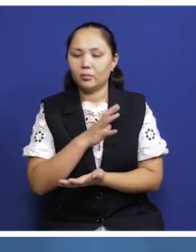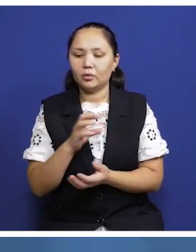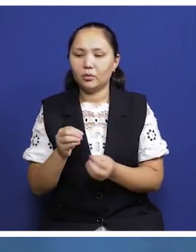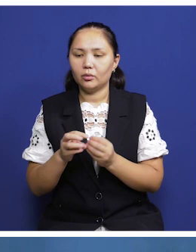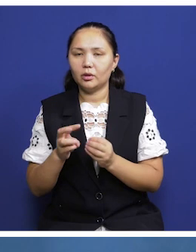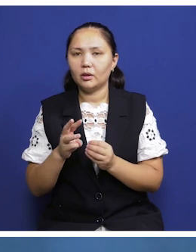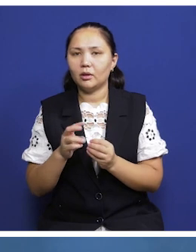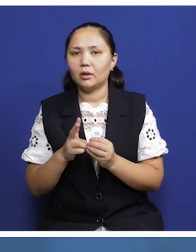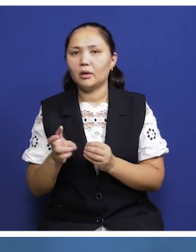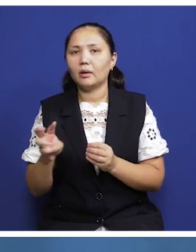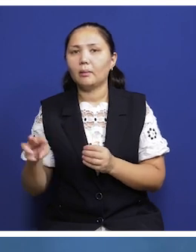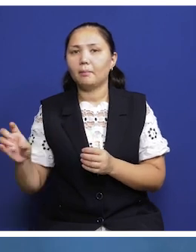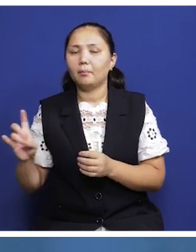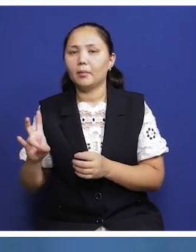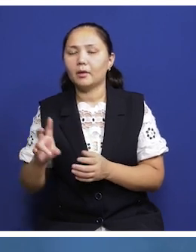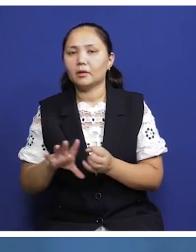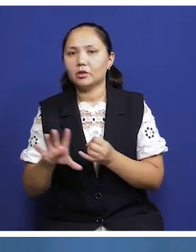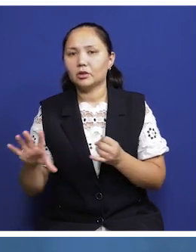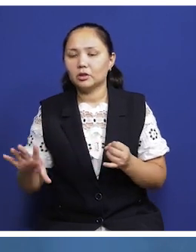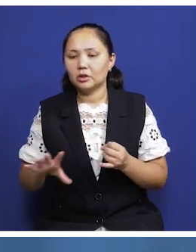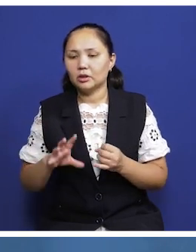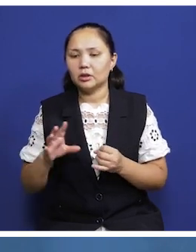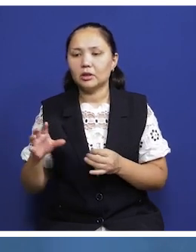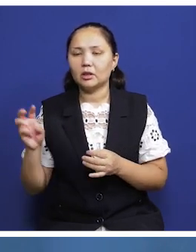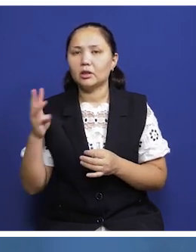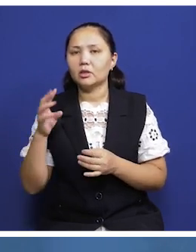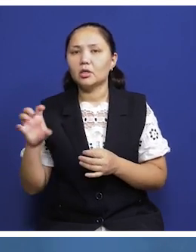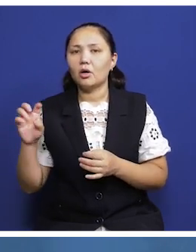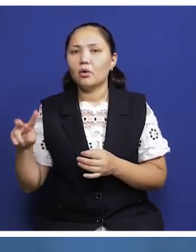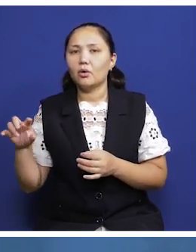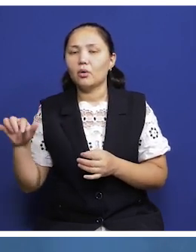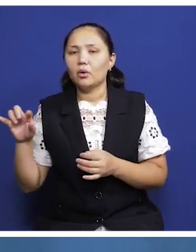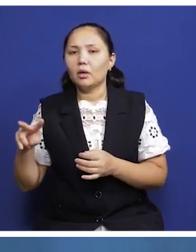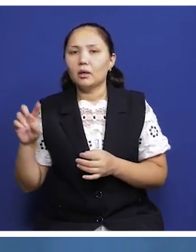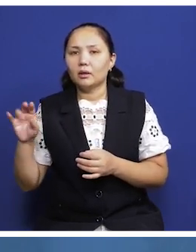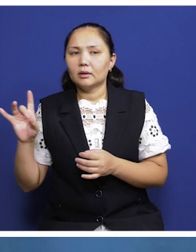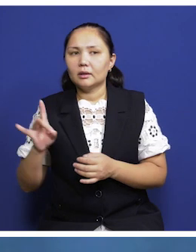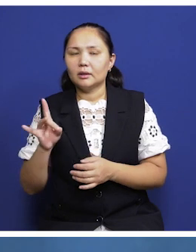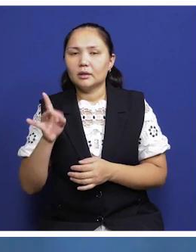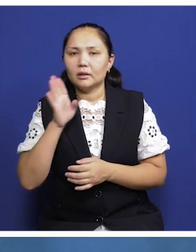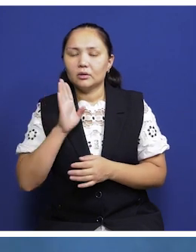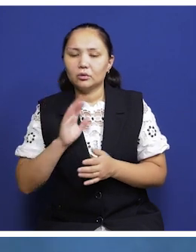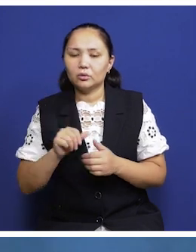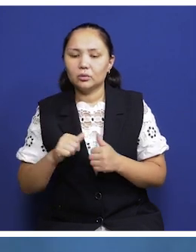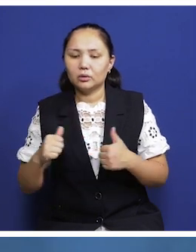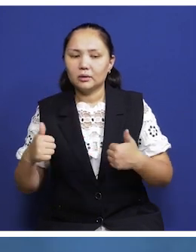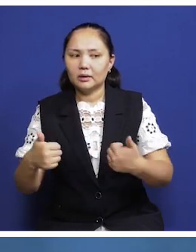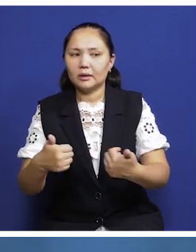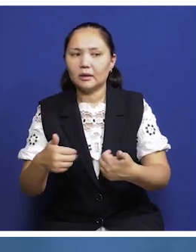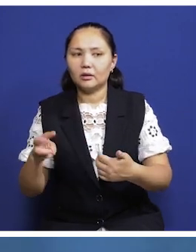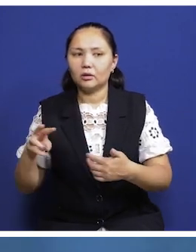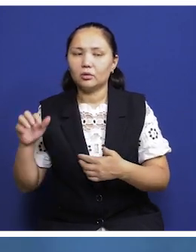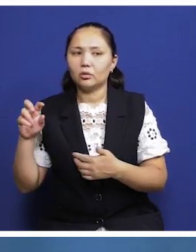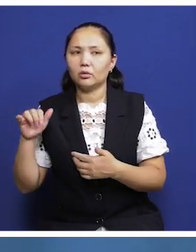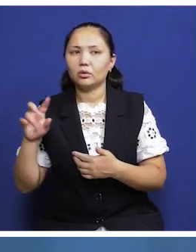12 мың гектарды құрайтын Шәудір суармалы алқабындағы жердің тұздылығын төмендететін 368 шақырымдық каналдар